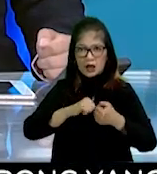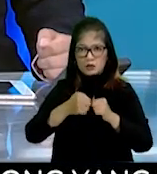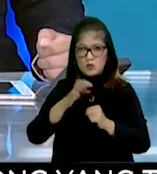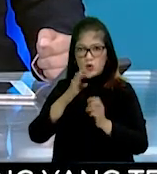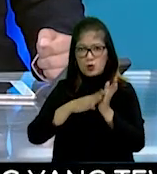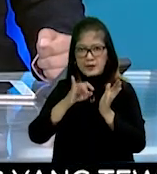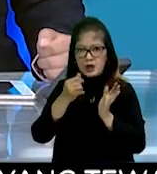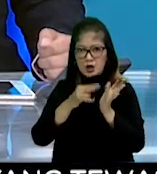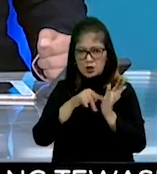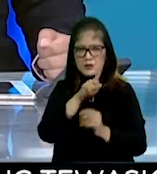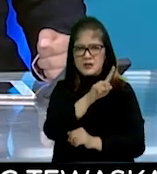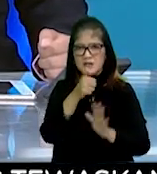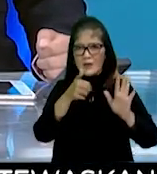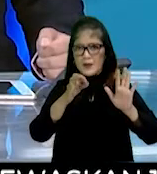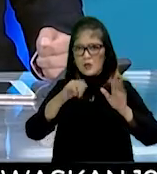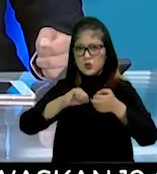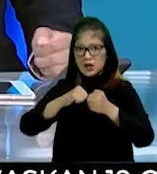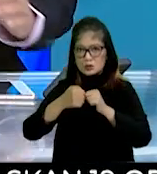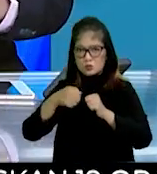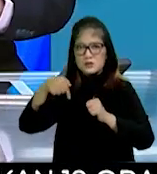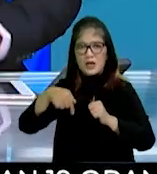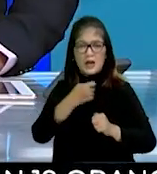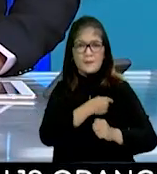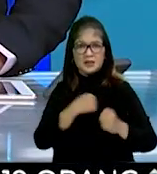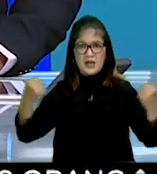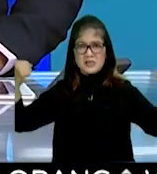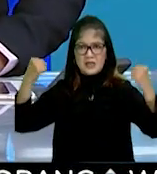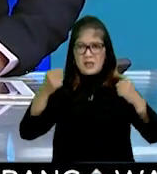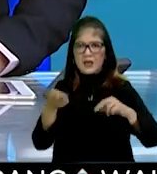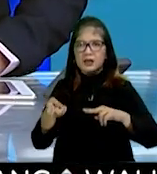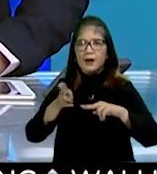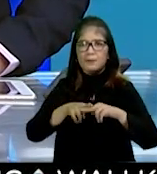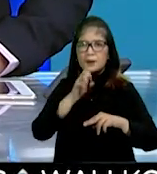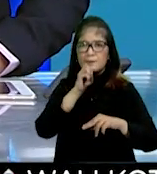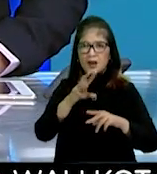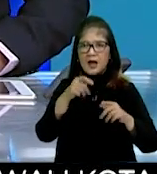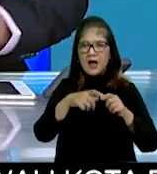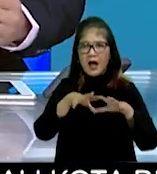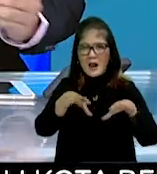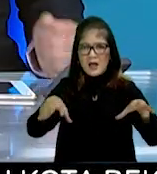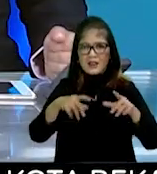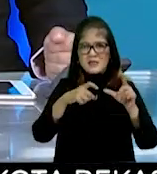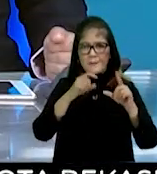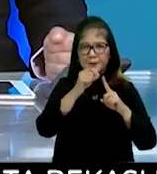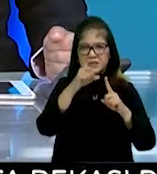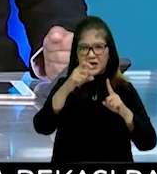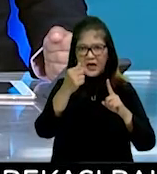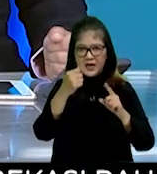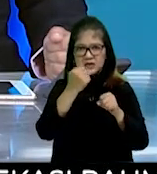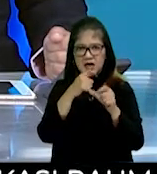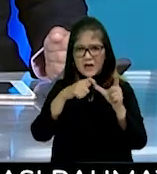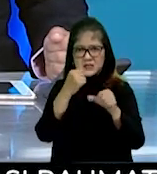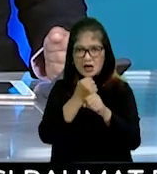1.600 kasus lebih. Kementerian Kesehatan akan menambah alat PCR SGTF yang mampu membaca varian Omikron